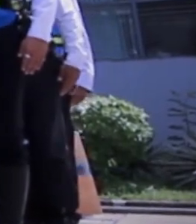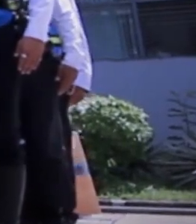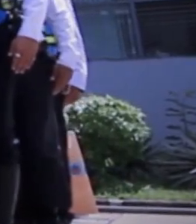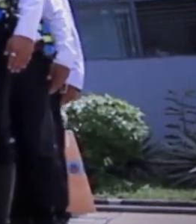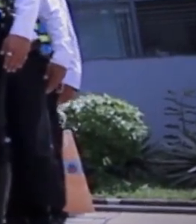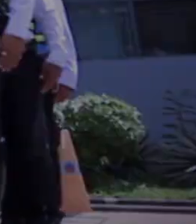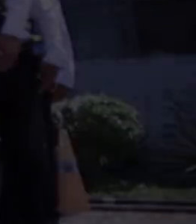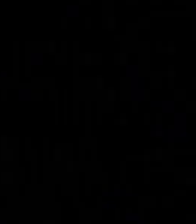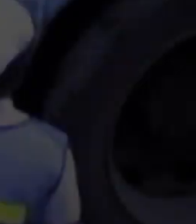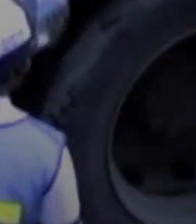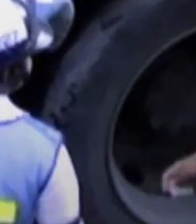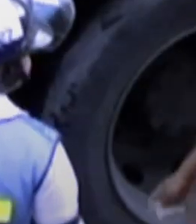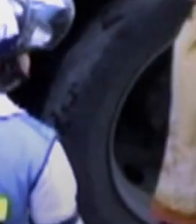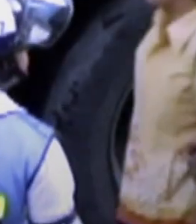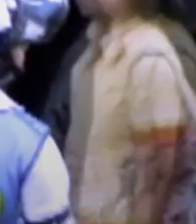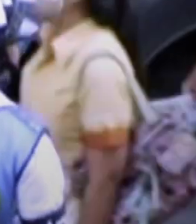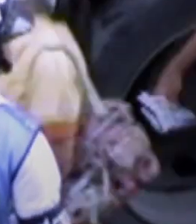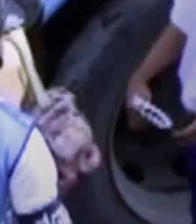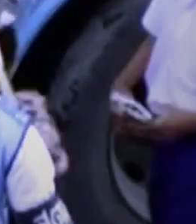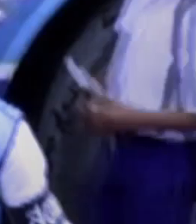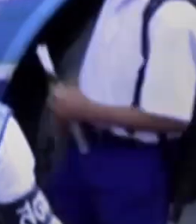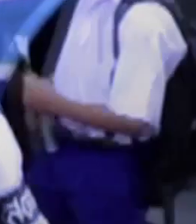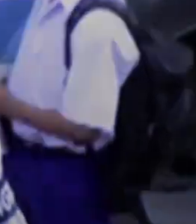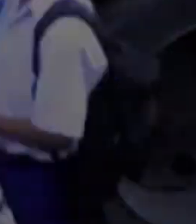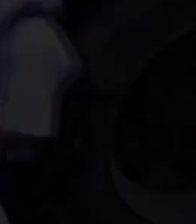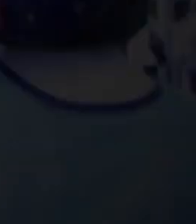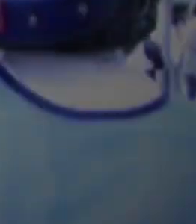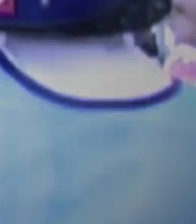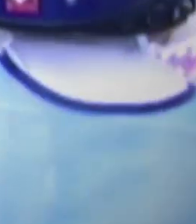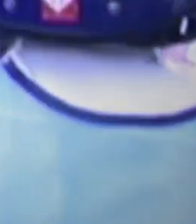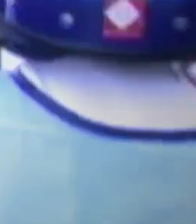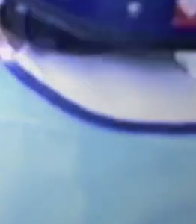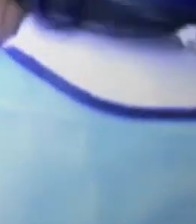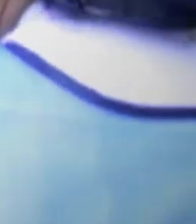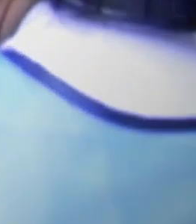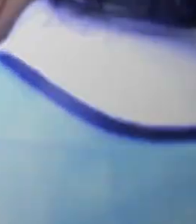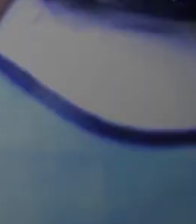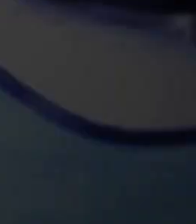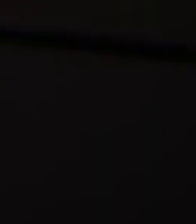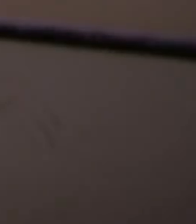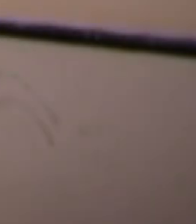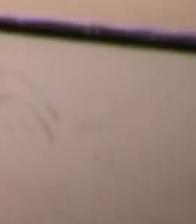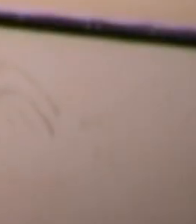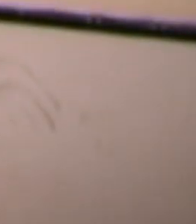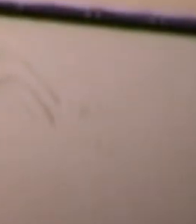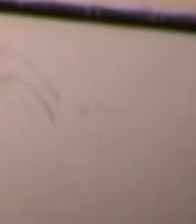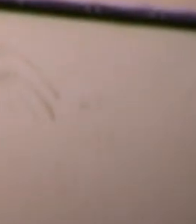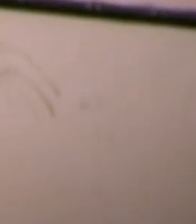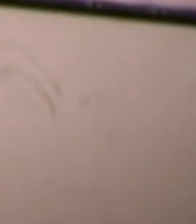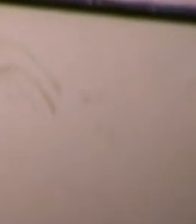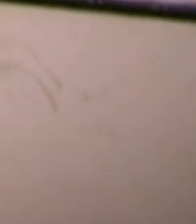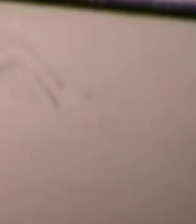นเราภูมิใจที่ทำให้คุณเดินทางถึงที่หมายอย่างปลอดภั